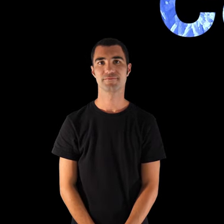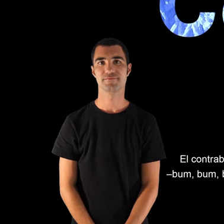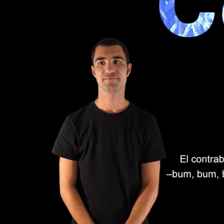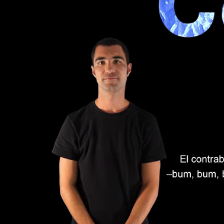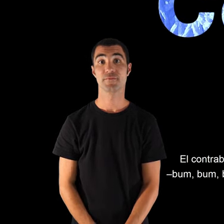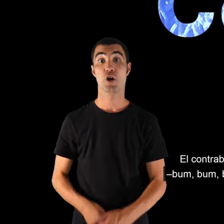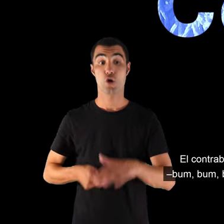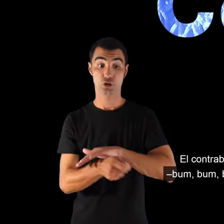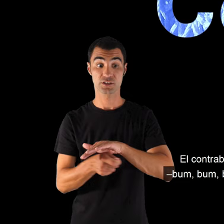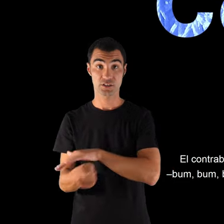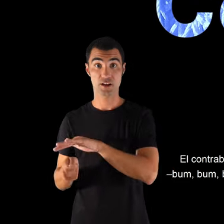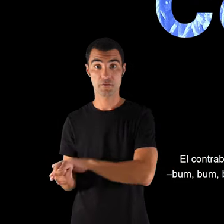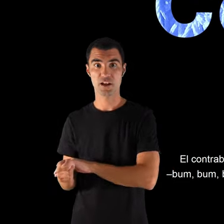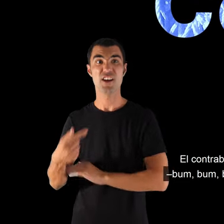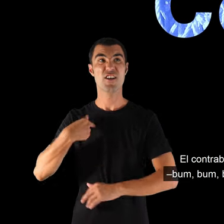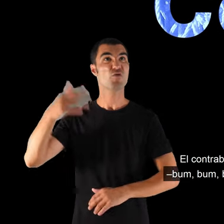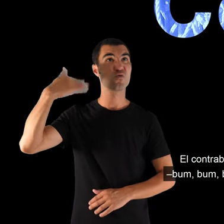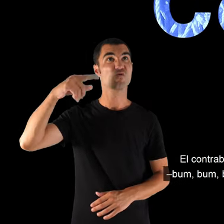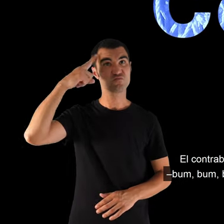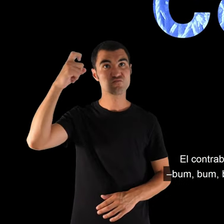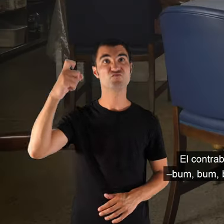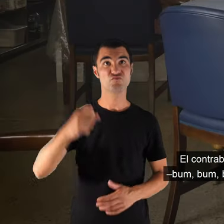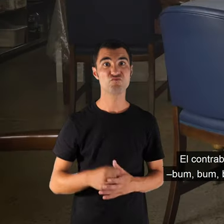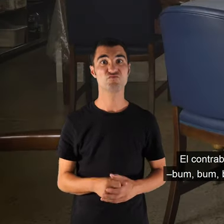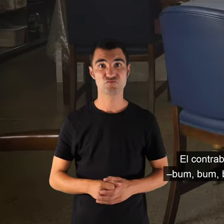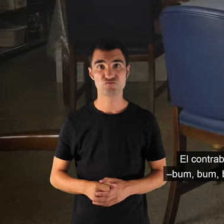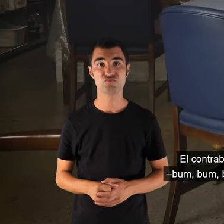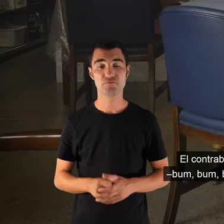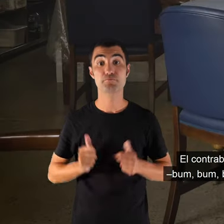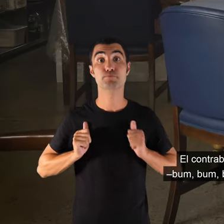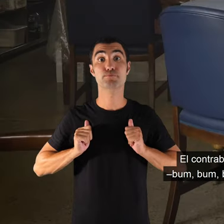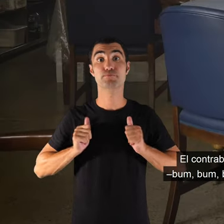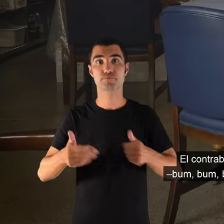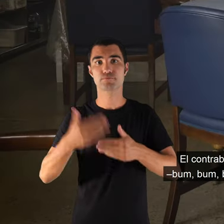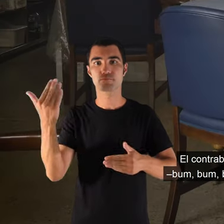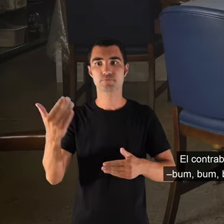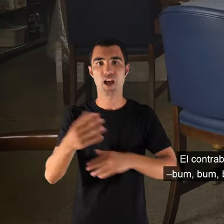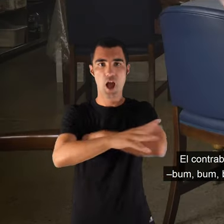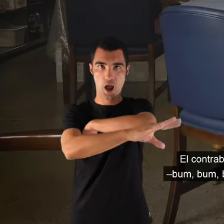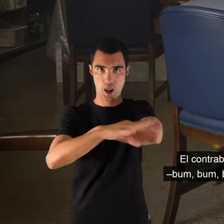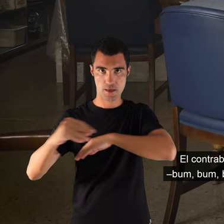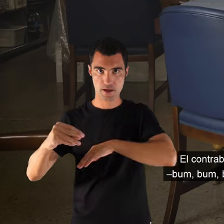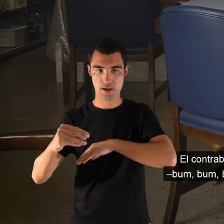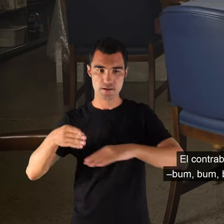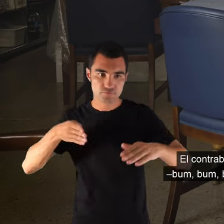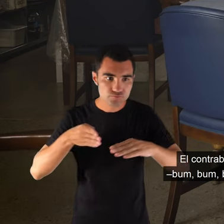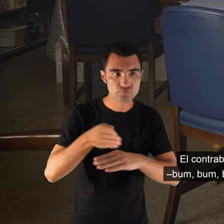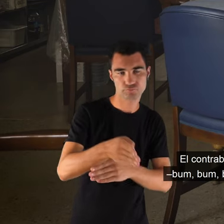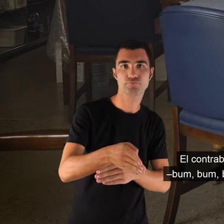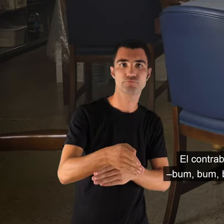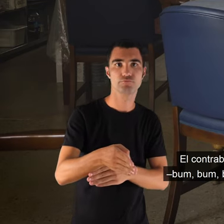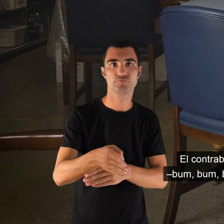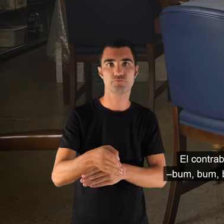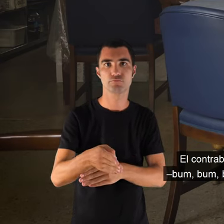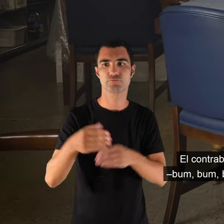El contrabàndol, jo me'n recordo, que entràrem de pescar calamars. I